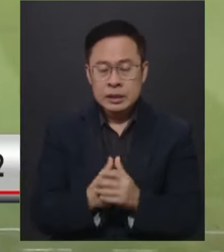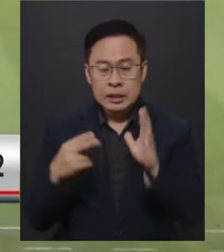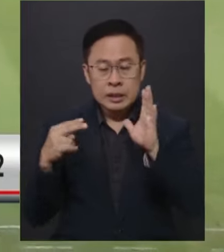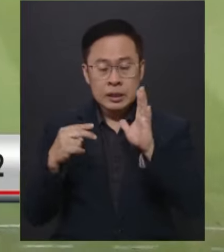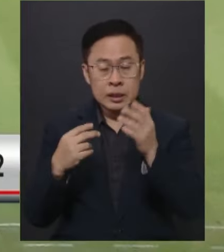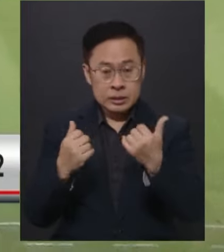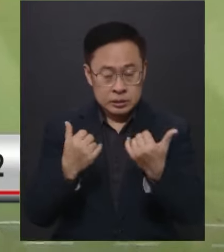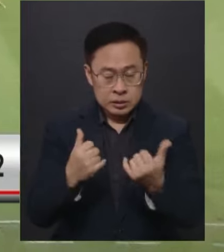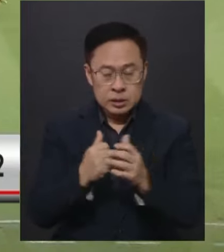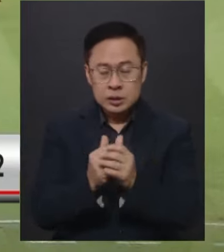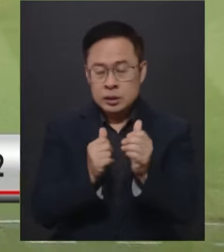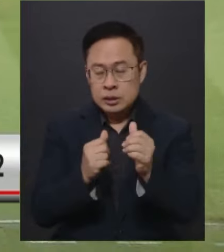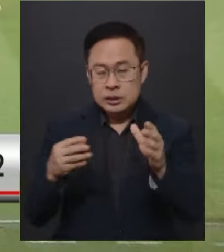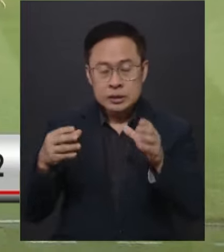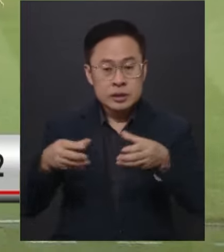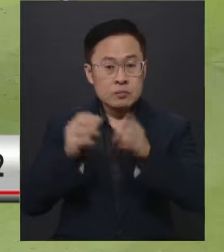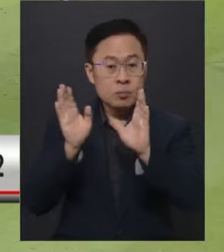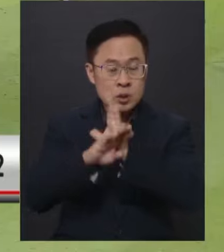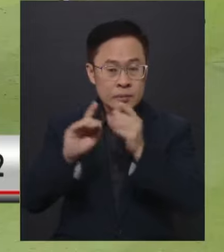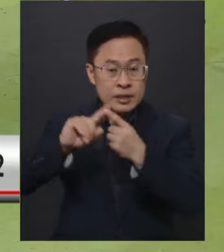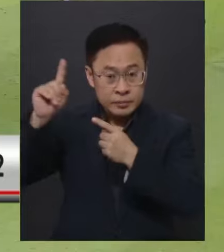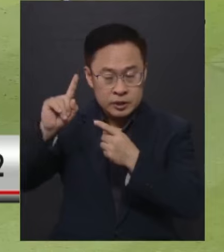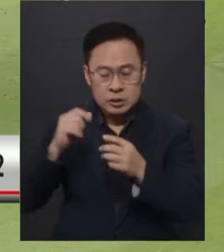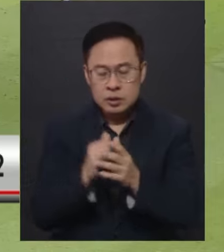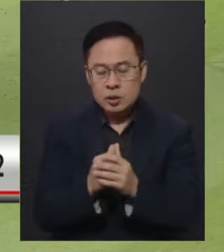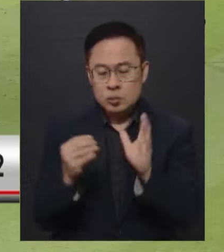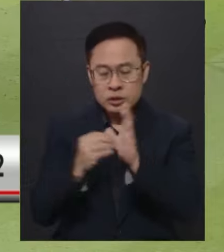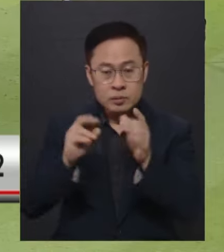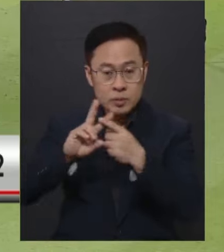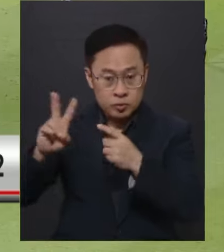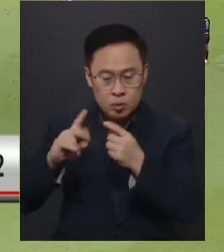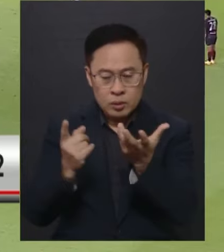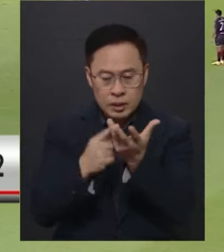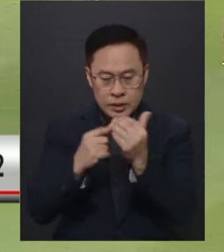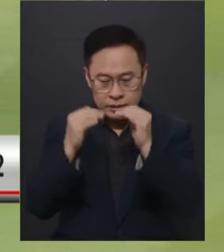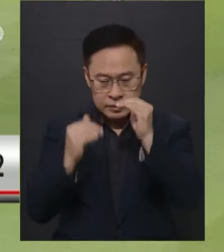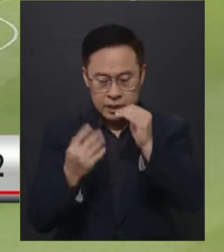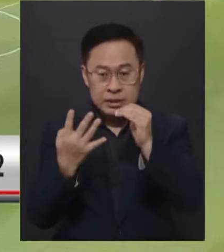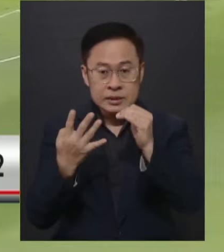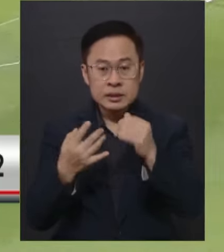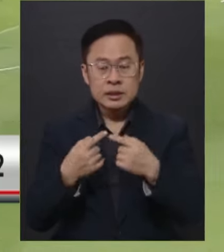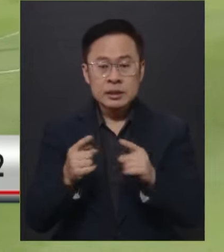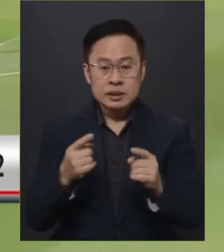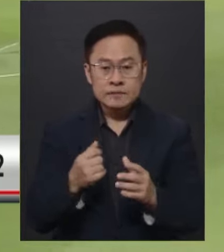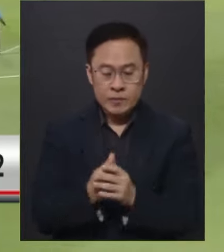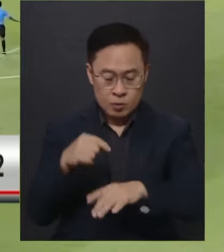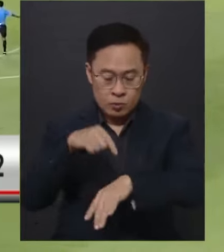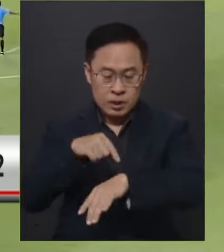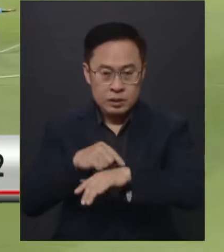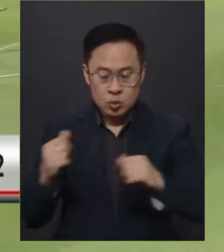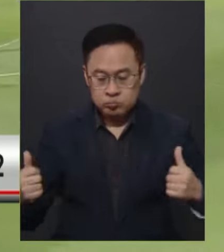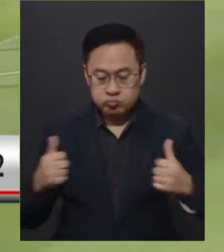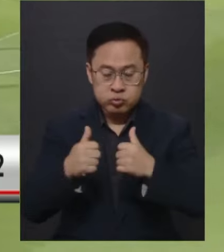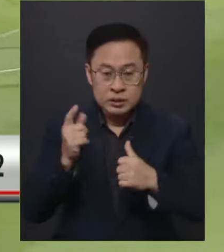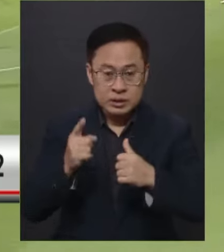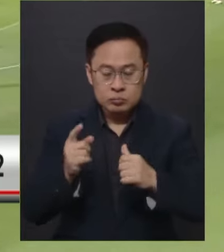แต่ว่าแข่งน้อยกว่า 1นัดแล้วสาารถือว่าเดินทางมาถึงโค้งท้ายๆของไทยลีกแล้วนะครับเริ่มเกมมานาที 12ครับเป็น